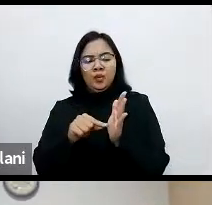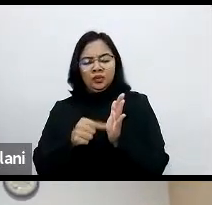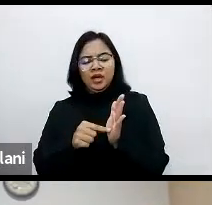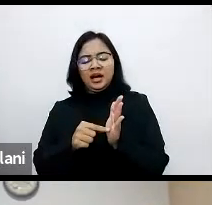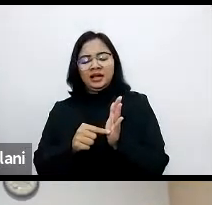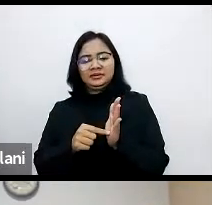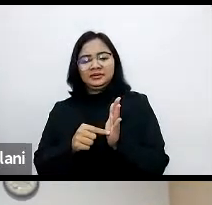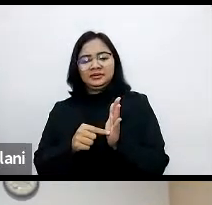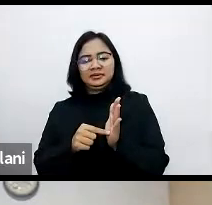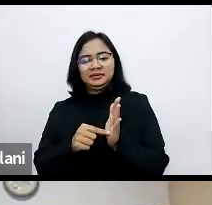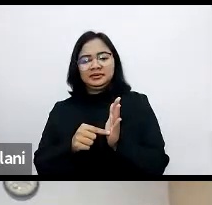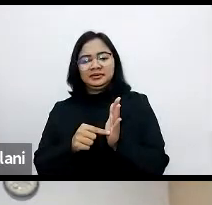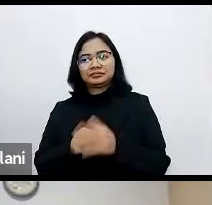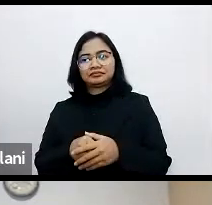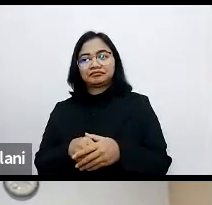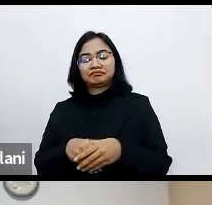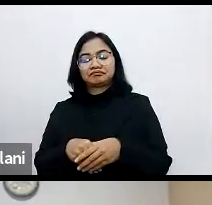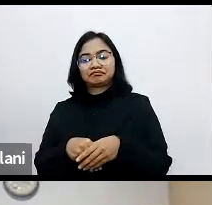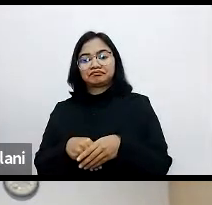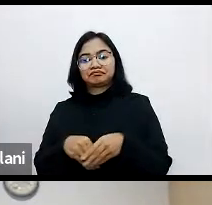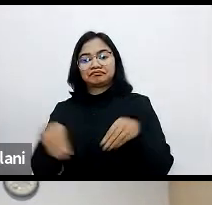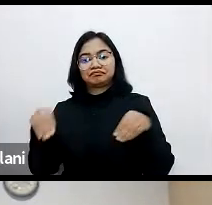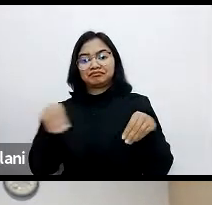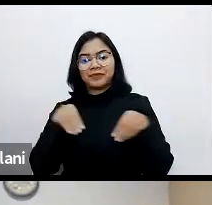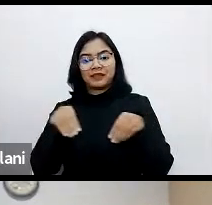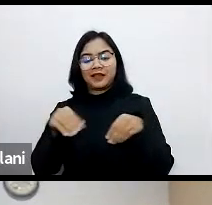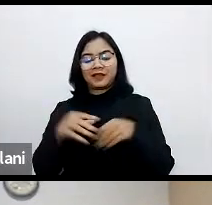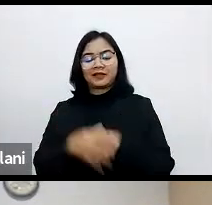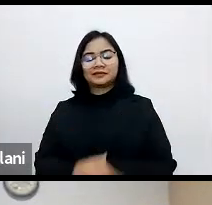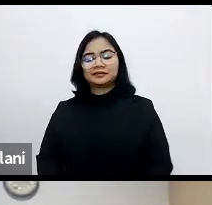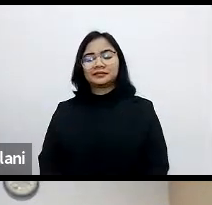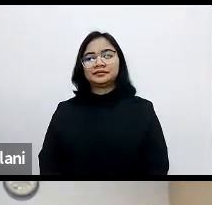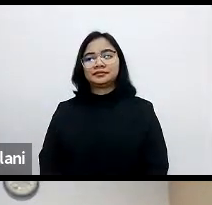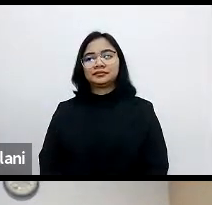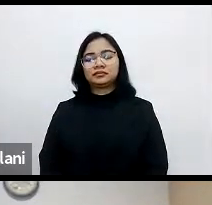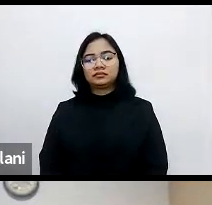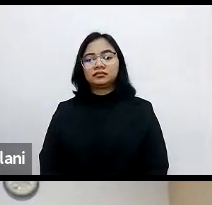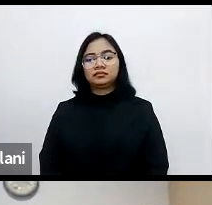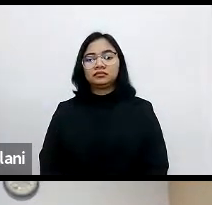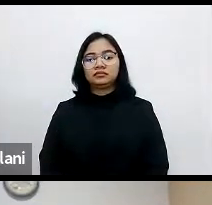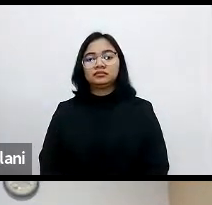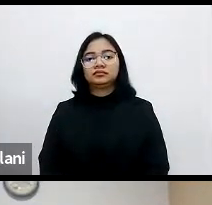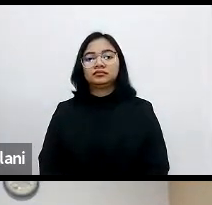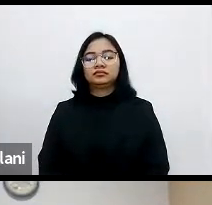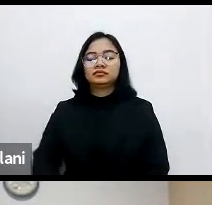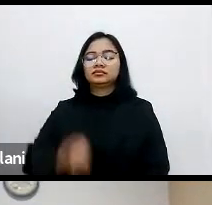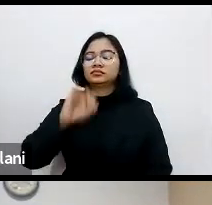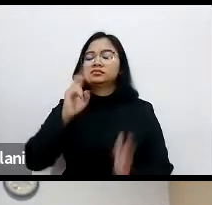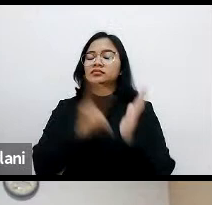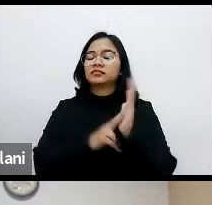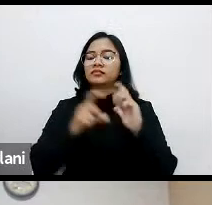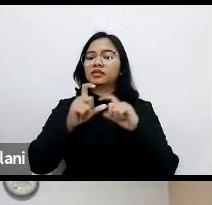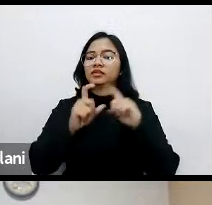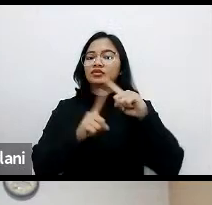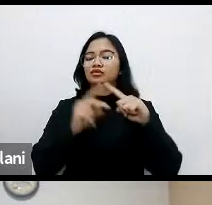neolib gitu. Kita banyak sekali tuntunan dan juga instrumen-instrumen untuk